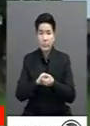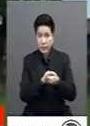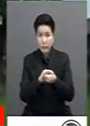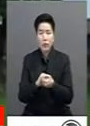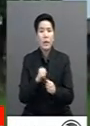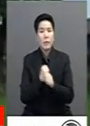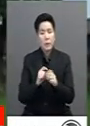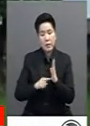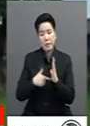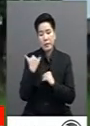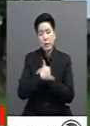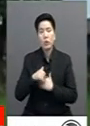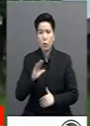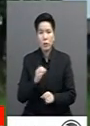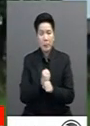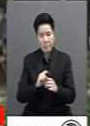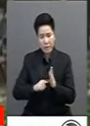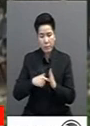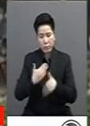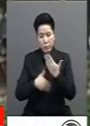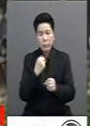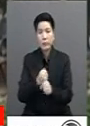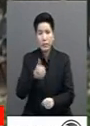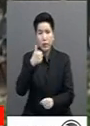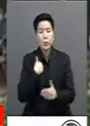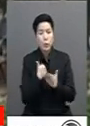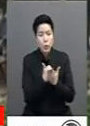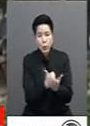านฉันท์ให้เกิดขึ้นในประเทศให้ได้และก็จะให้ความช่วยเหลือประ